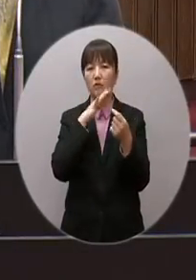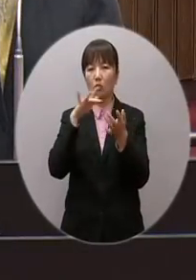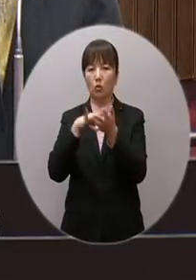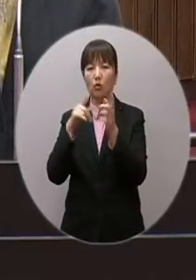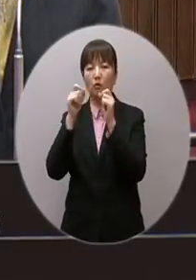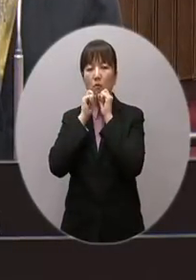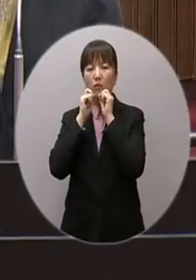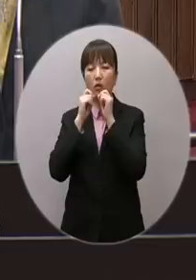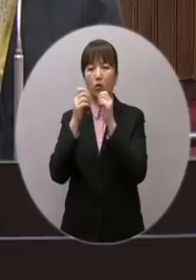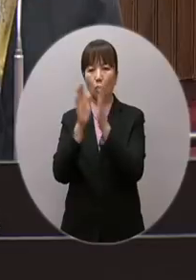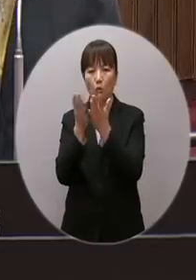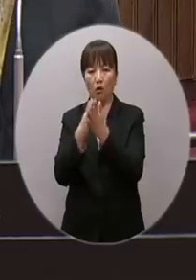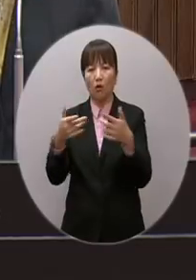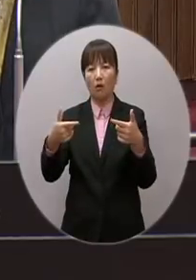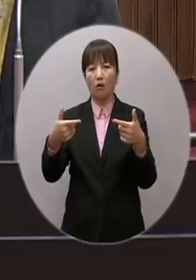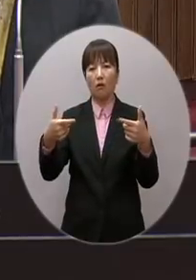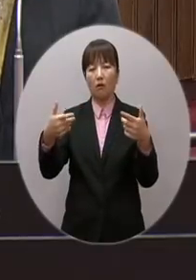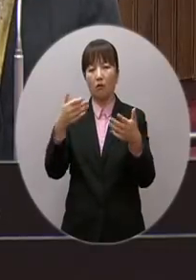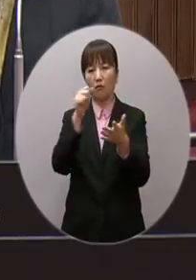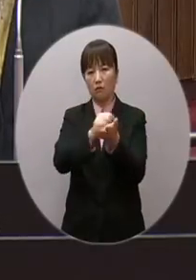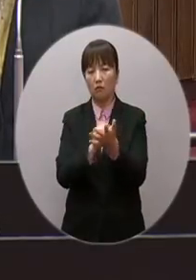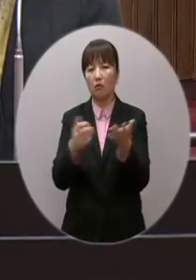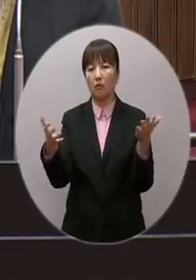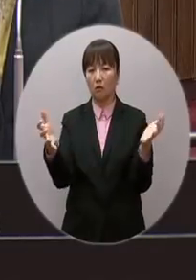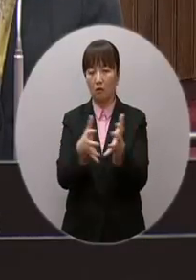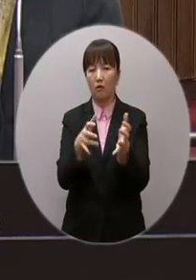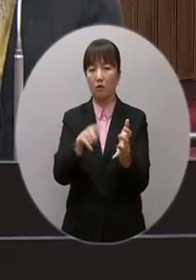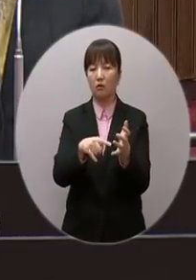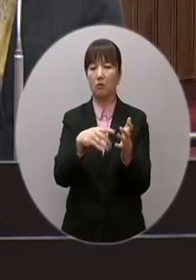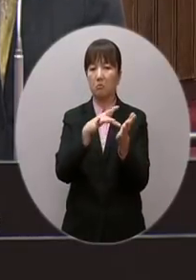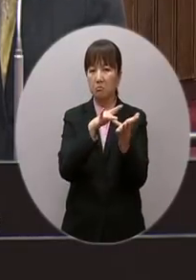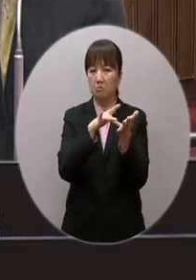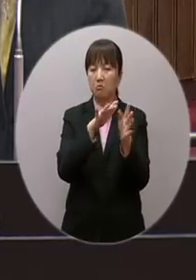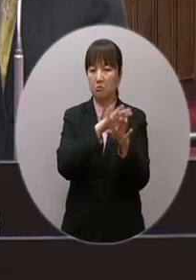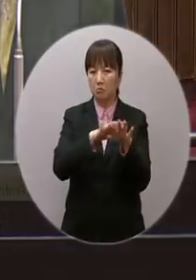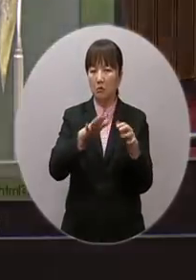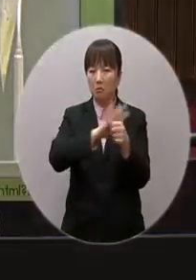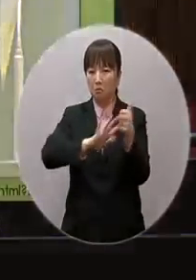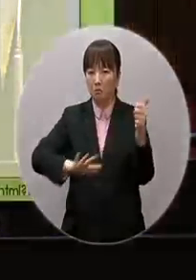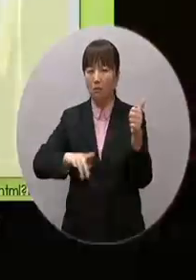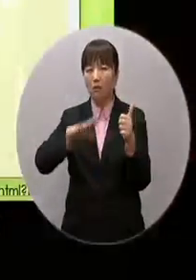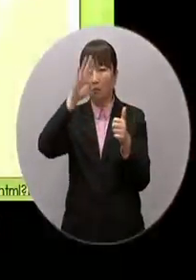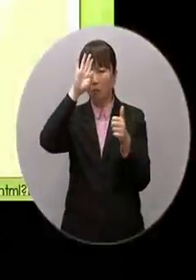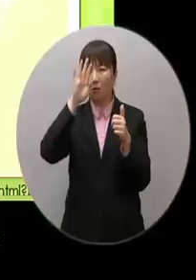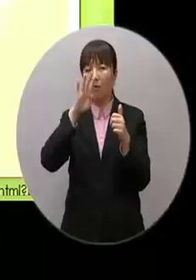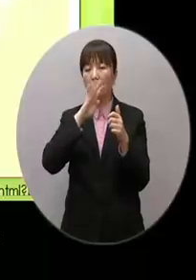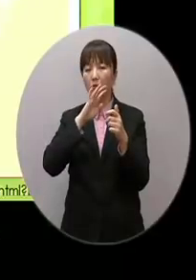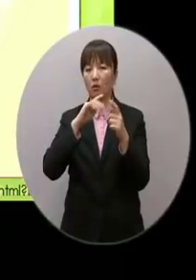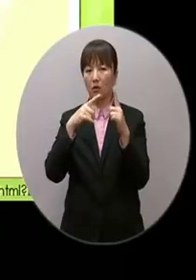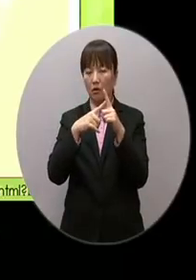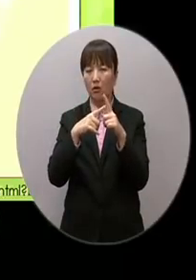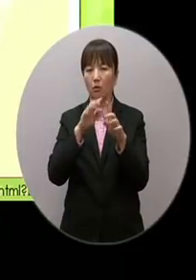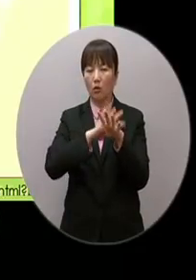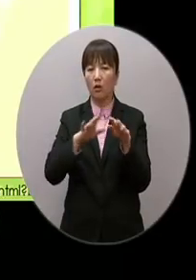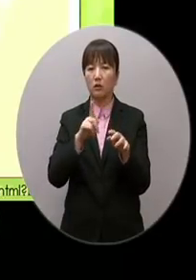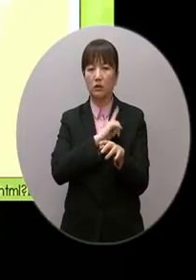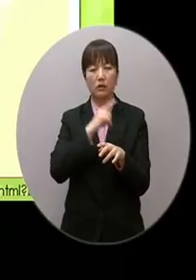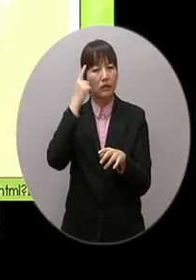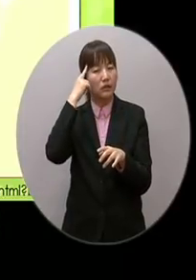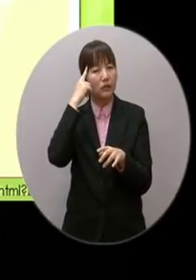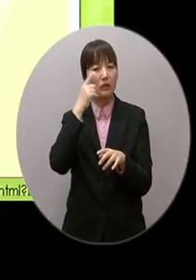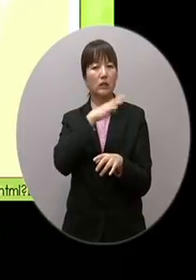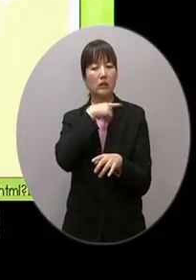的毒品防治的这些手册放在一起，上面也写说，哎，这个药品会造成病人，造成使用者有自杀的意